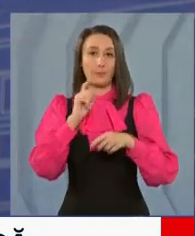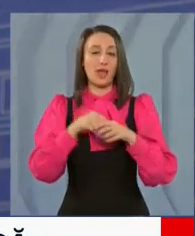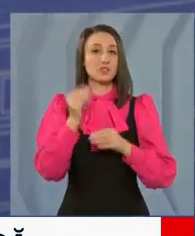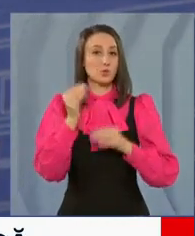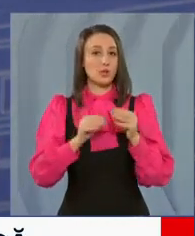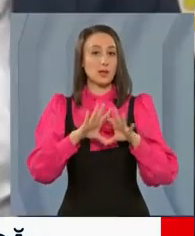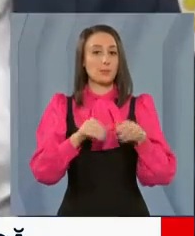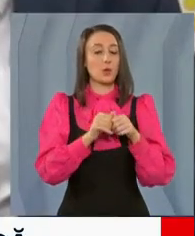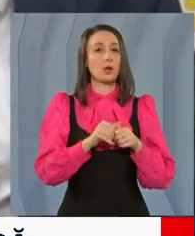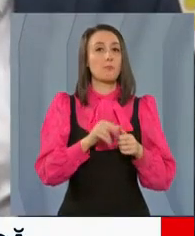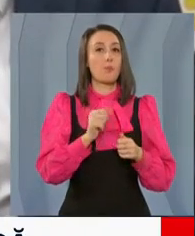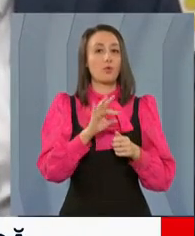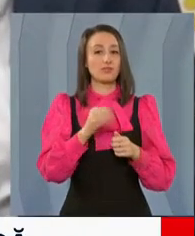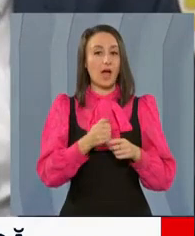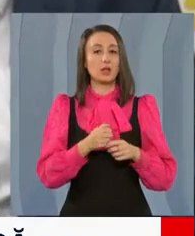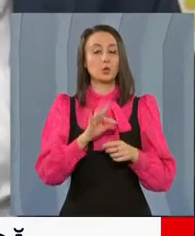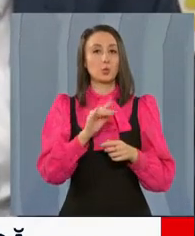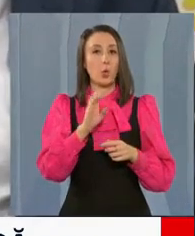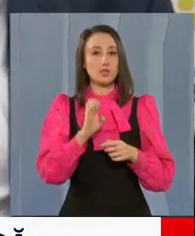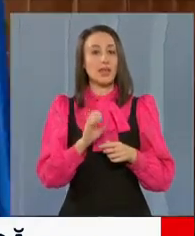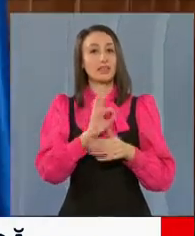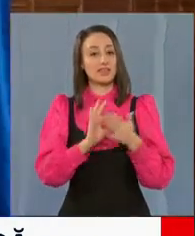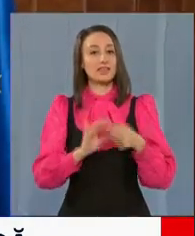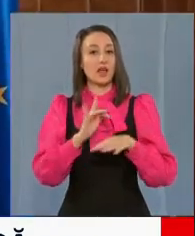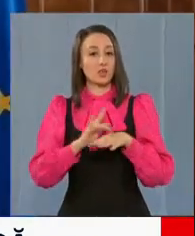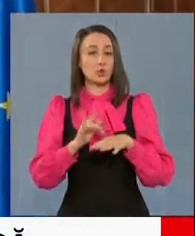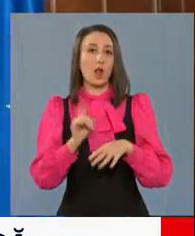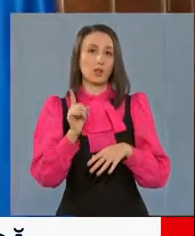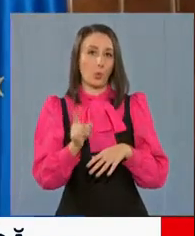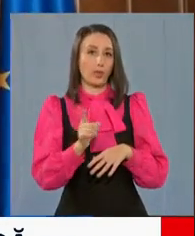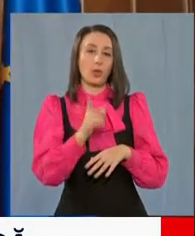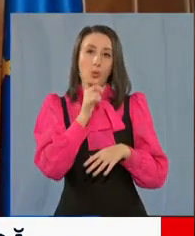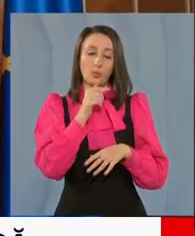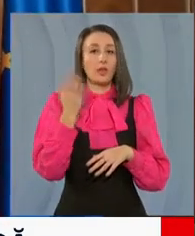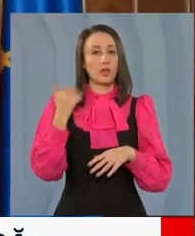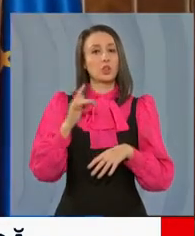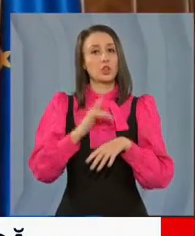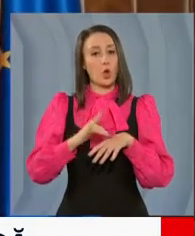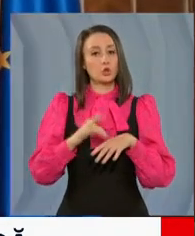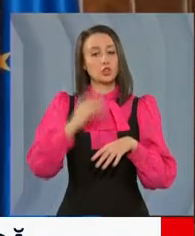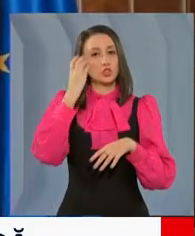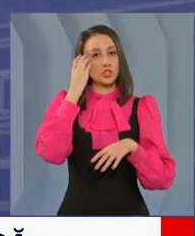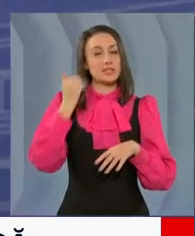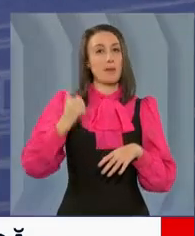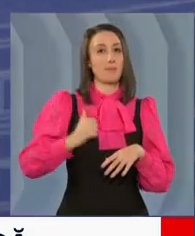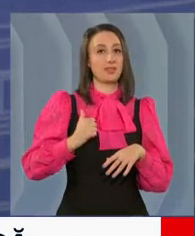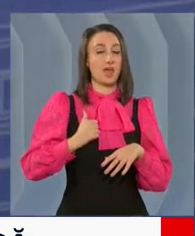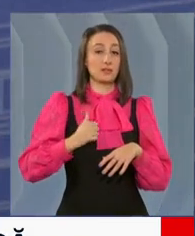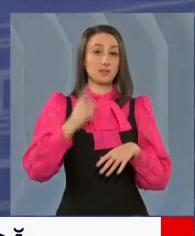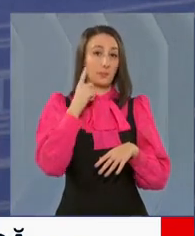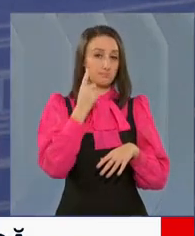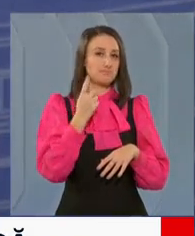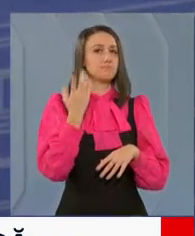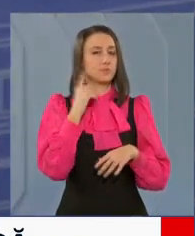de situație alături de Victor Ponta și Mihai Tudose teza de doctorat a lui Nicolae Ciucă prin care a devenit doctor în științe militare Se